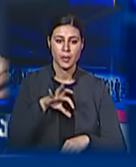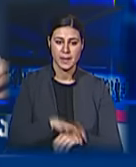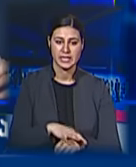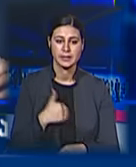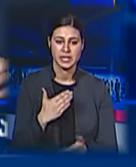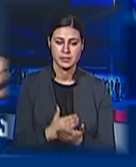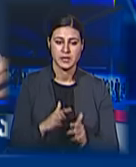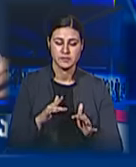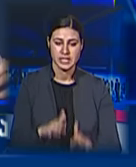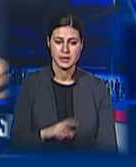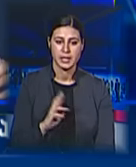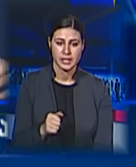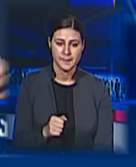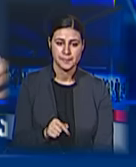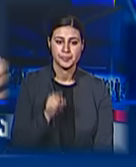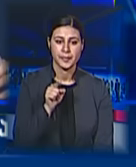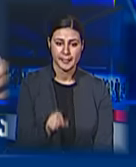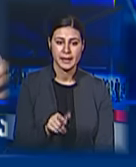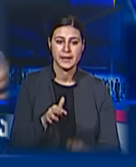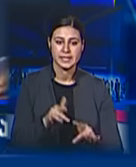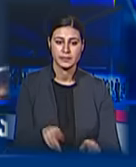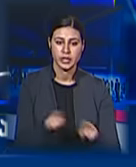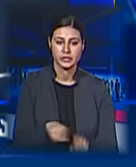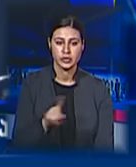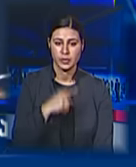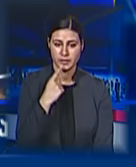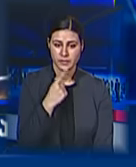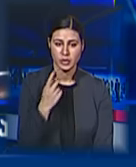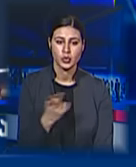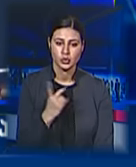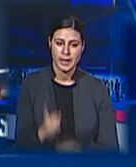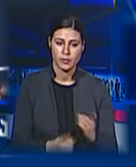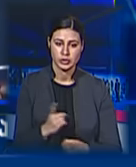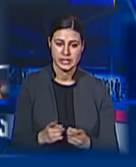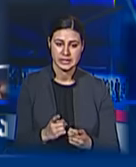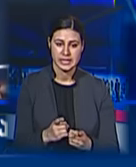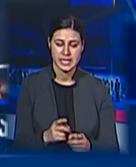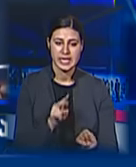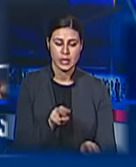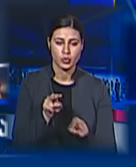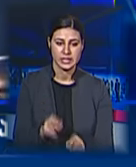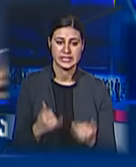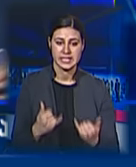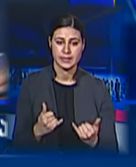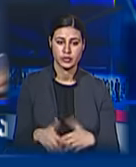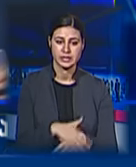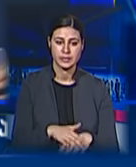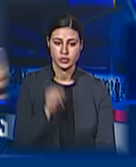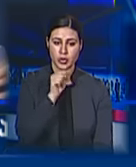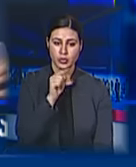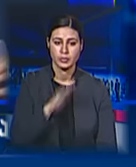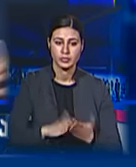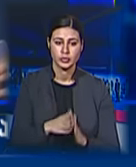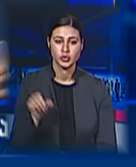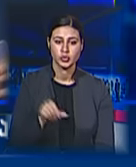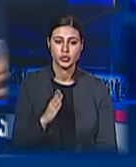ფაქტებთან გვაქვს საქმე და მათი საქმიანობა, ესე რომ ვთქვათ, უნდა მოწესრიგდეს რეგულაციები. ხა თანამედროვე საბაზრო ეკონომიკის პირობებში